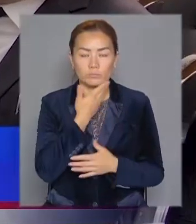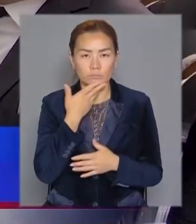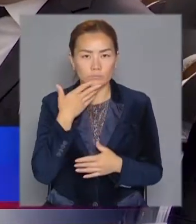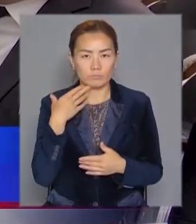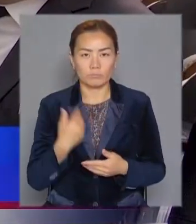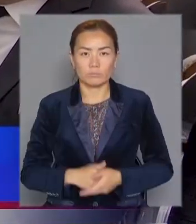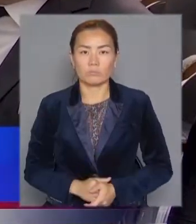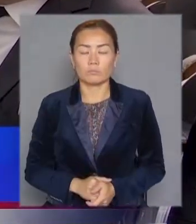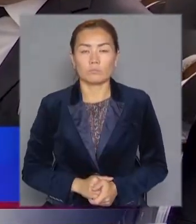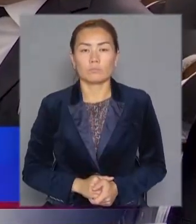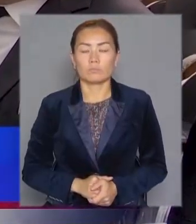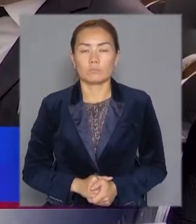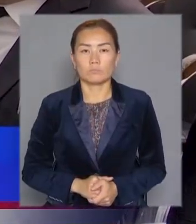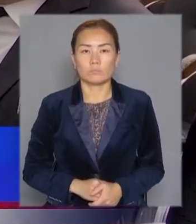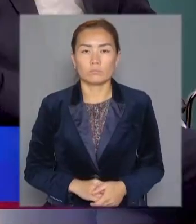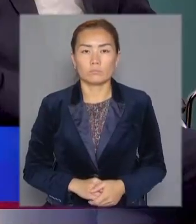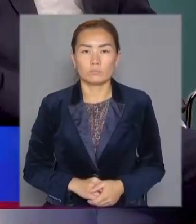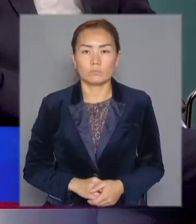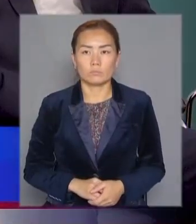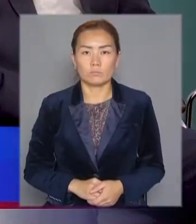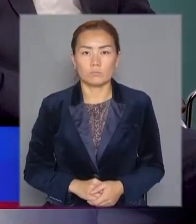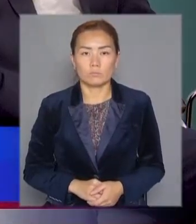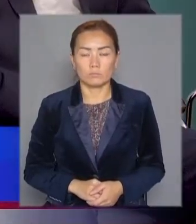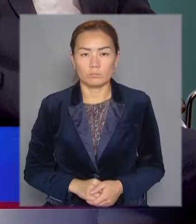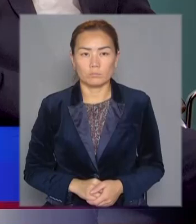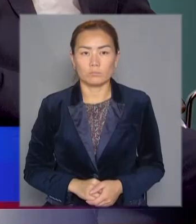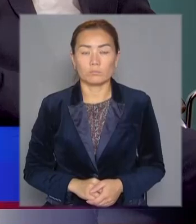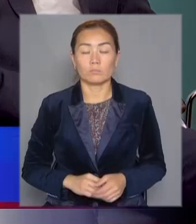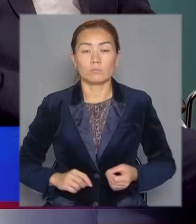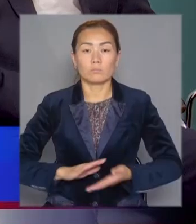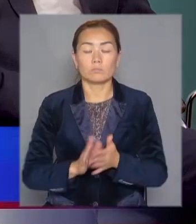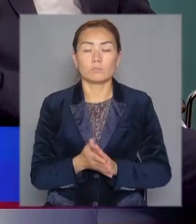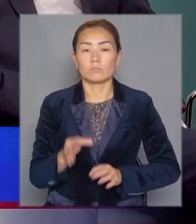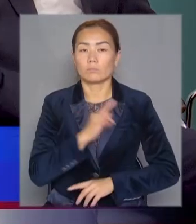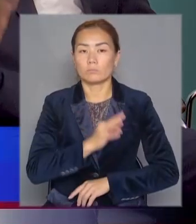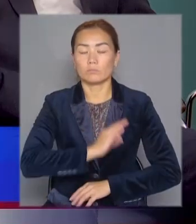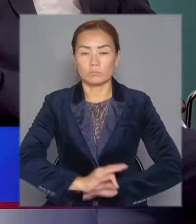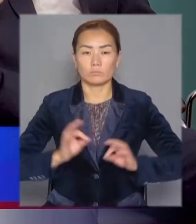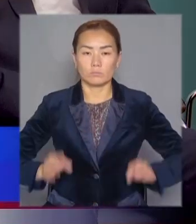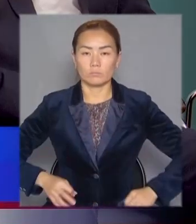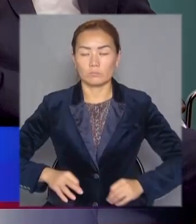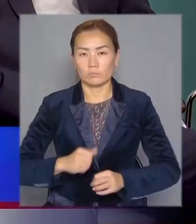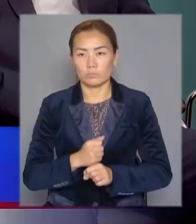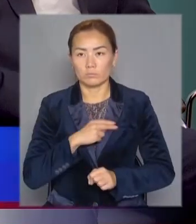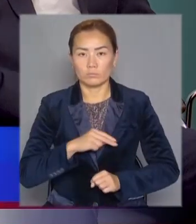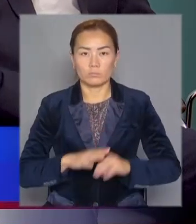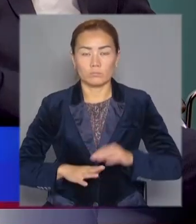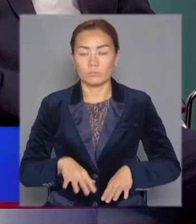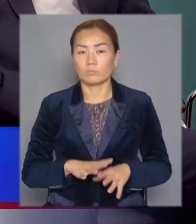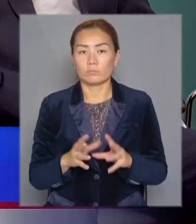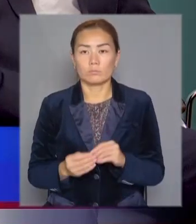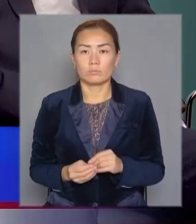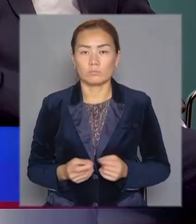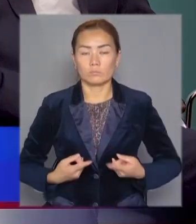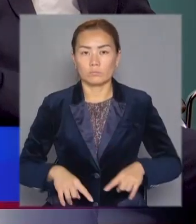оның ішкі қасиеті өзгеріп бара жатыр. Немесе суды экономикалық жағдайда пайдалану, мына кафельный орошение дейтін шыққаны, міне